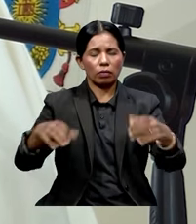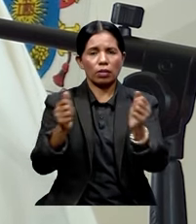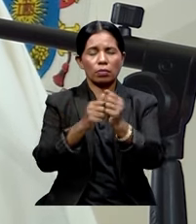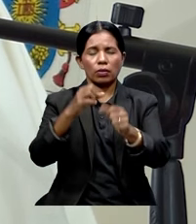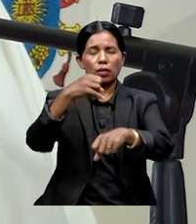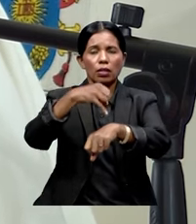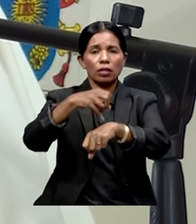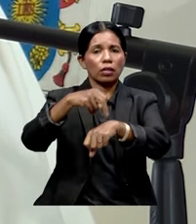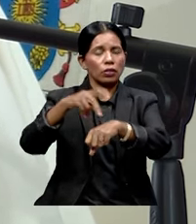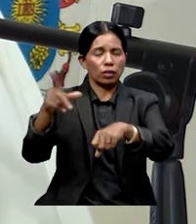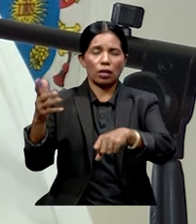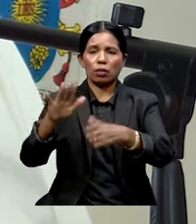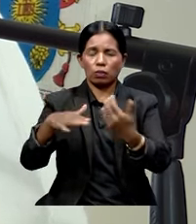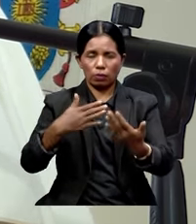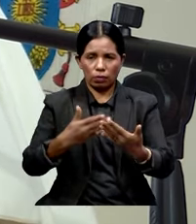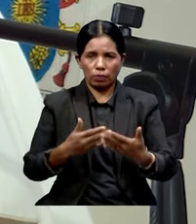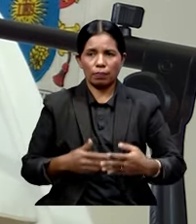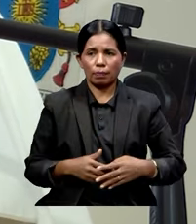sira.